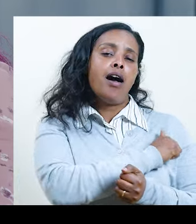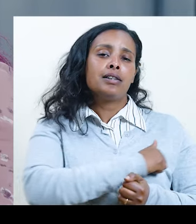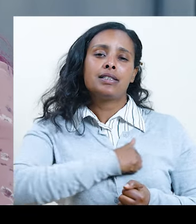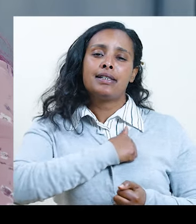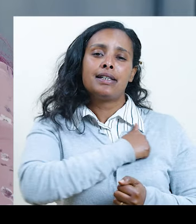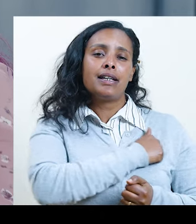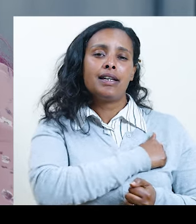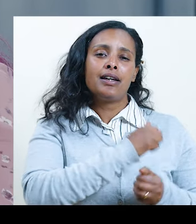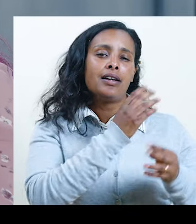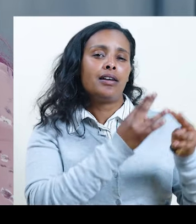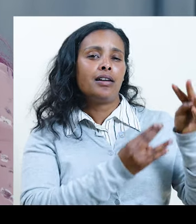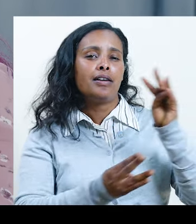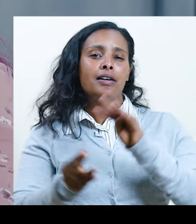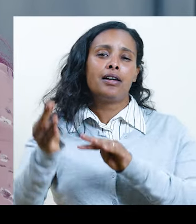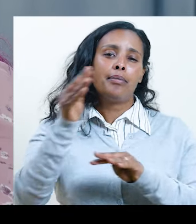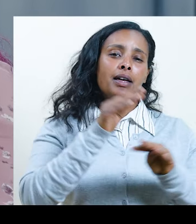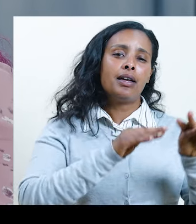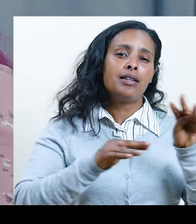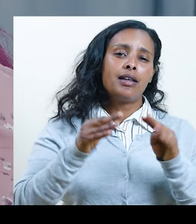ሲፈራረቁብኝ ሐዘን